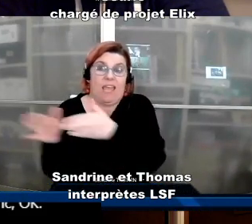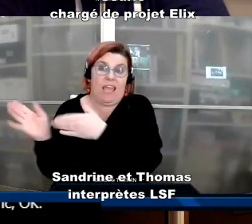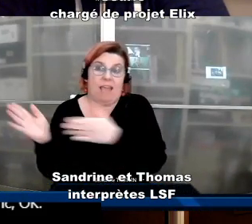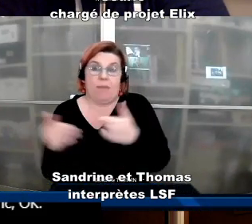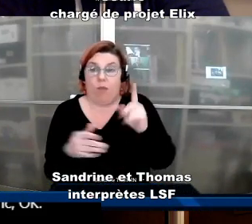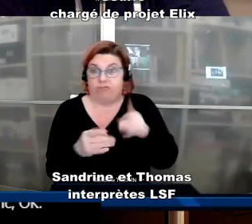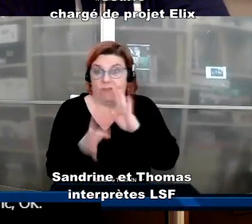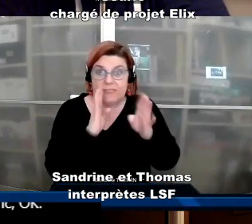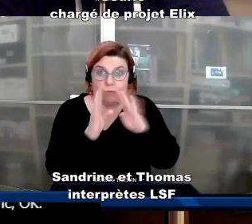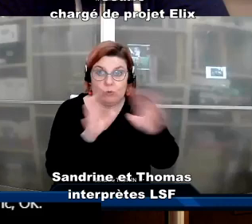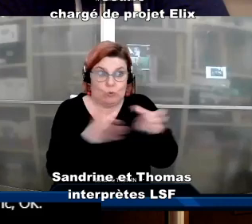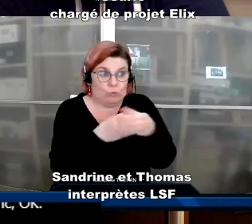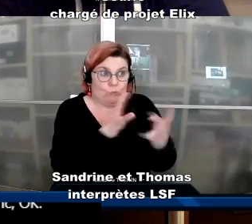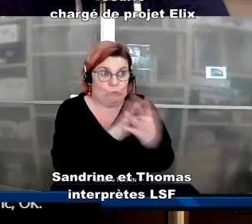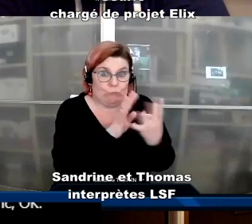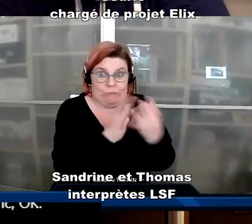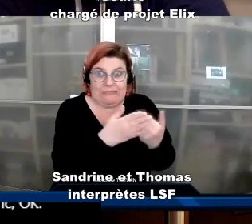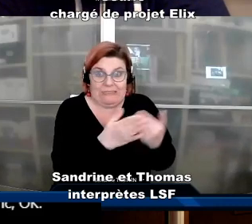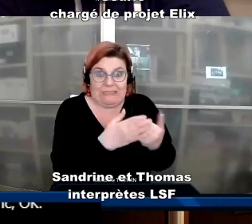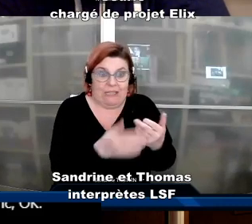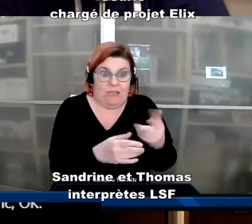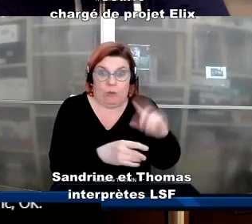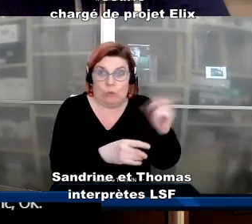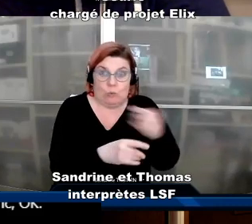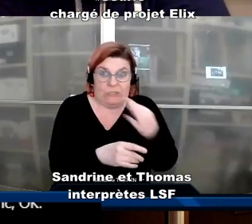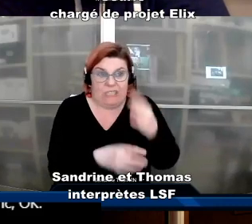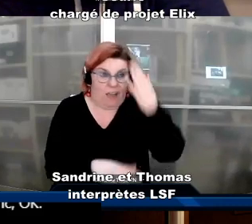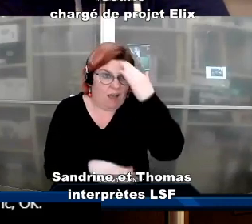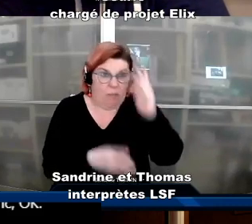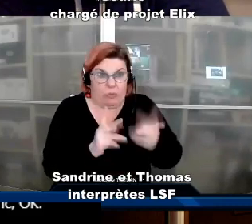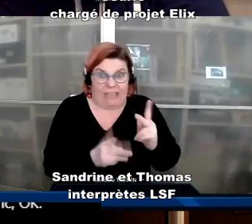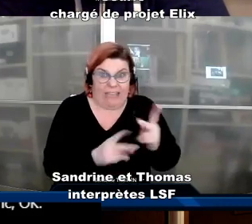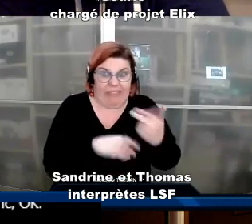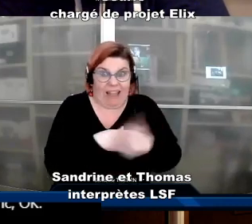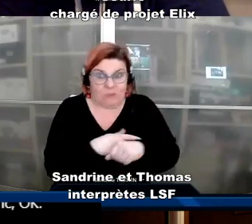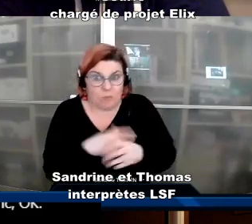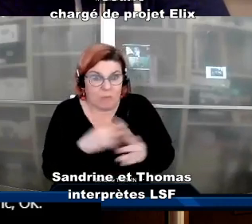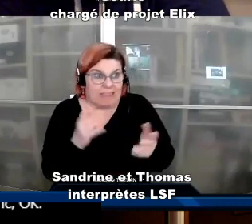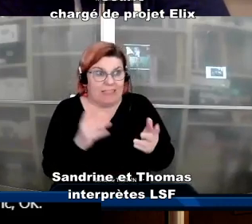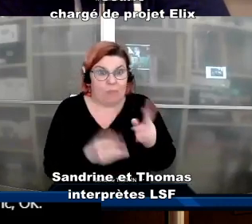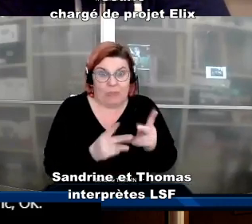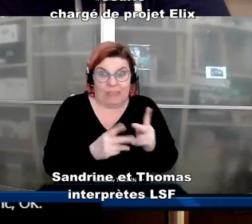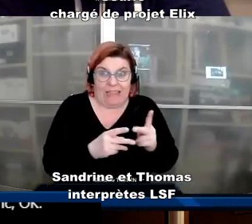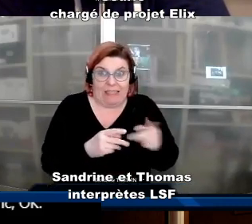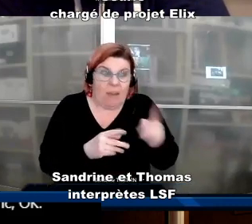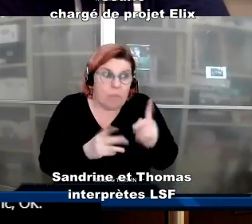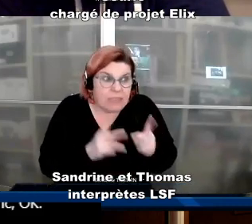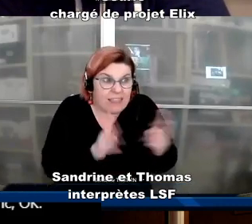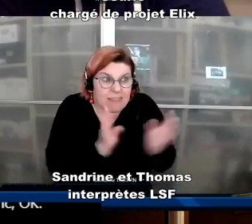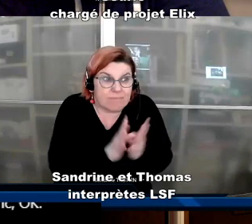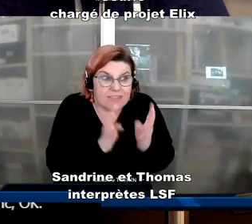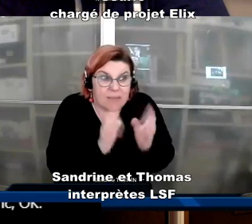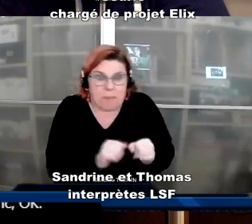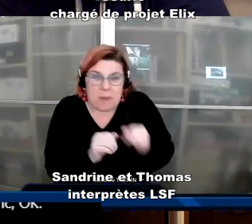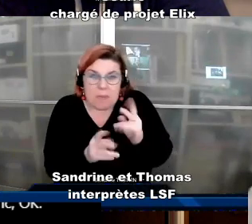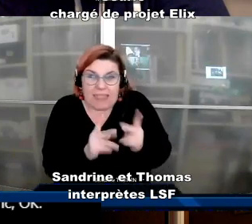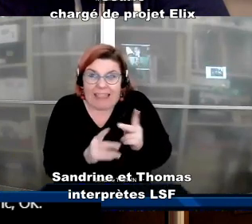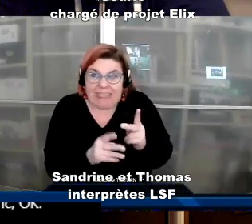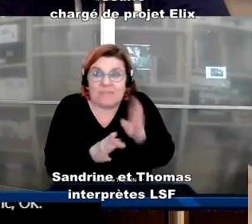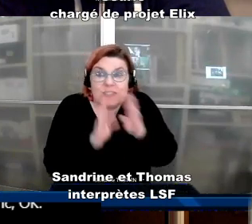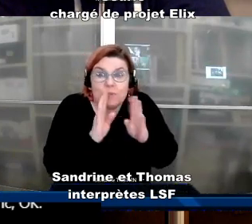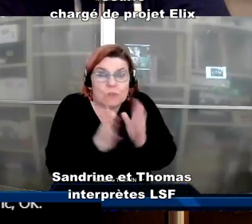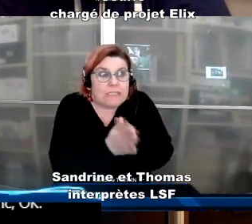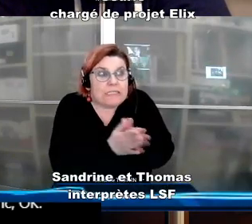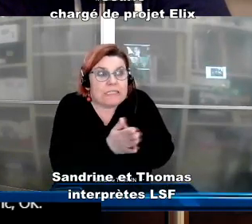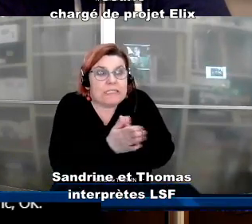fait. Donc, ils sont tous là à dire « Ah, peut-être cette semaine, on pourra peut-être se rassembler. » Ils sont comme ça, puis dès le